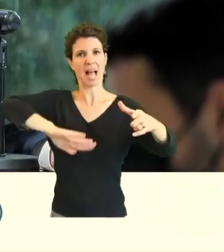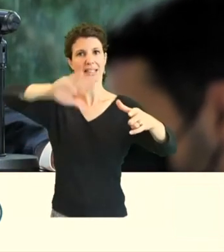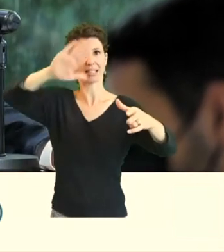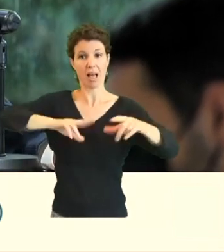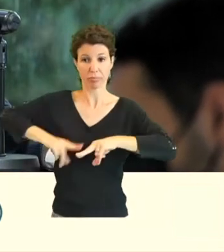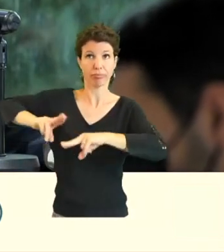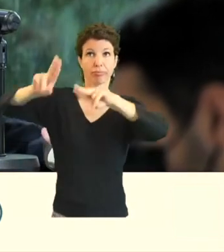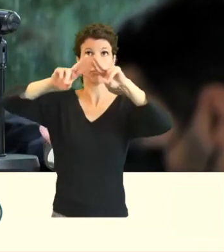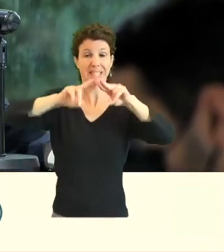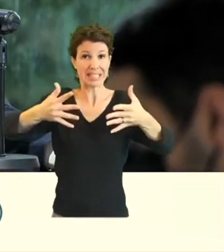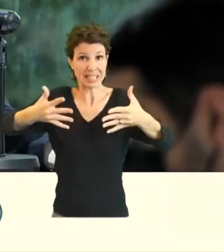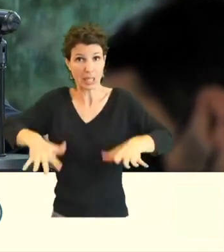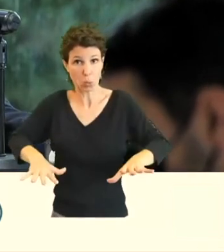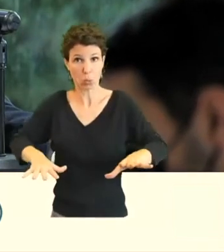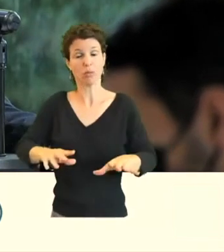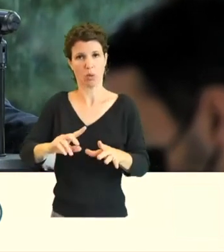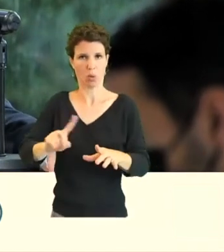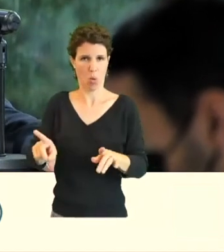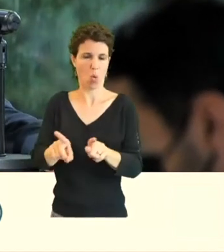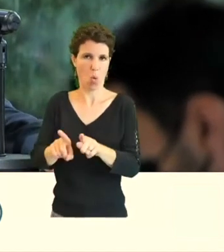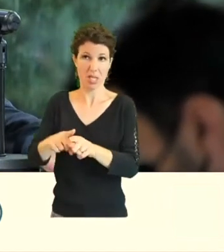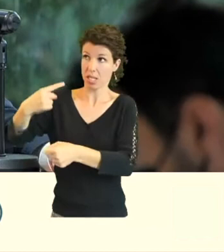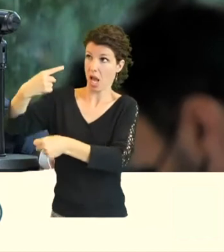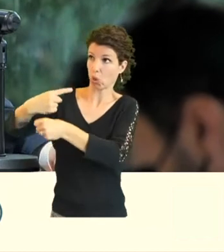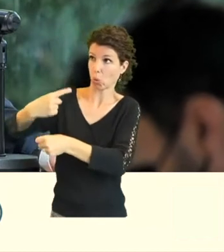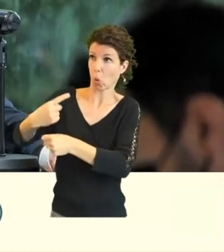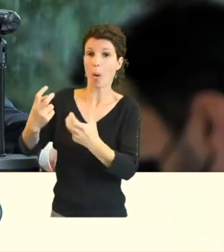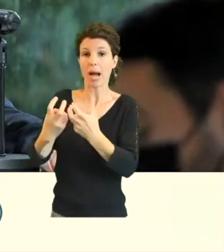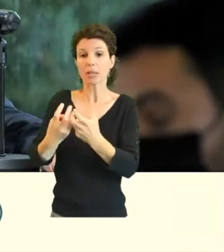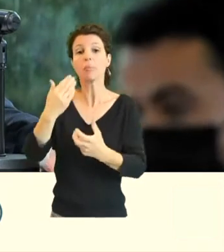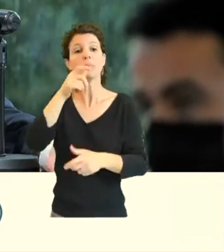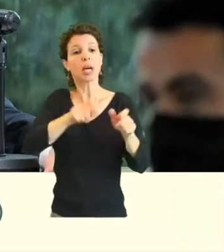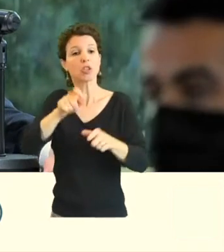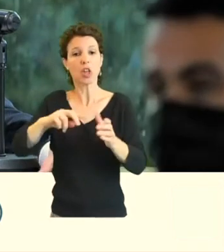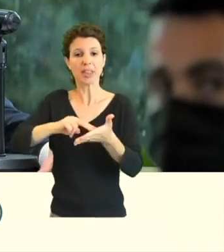injonctions concernent aussi quand les techniciens viennent constater les choses.